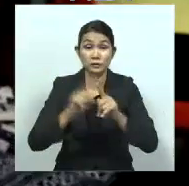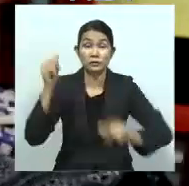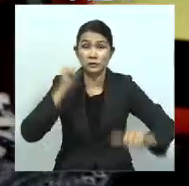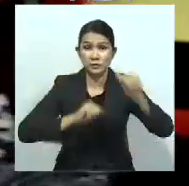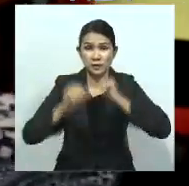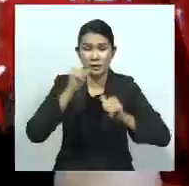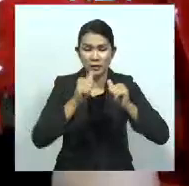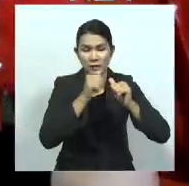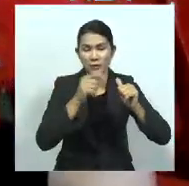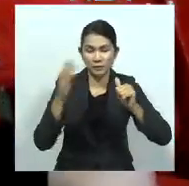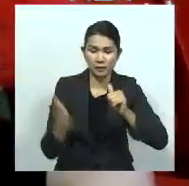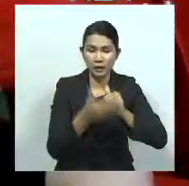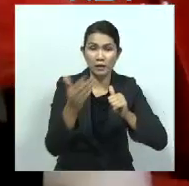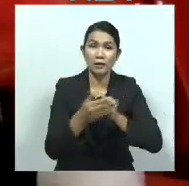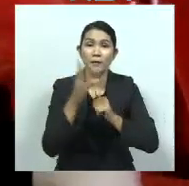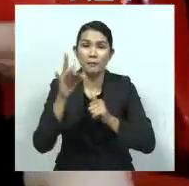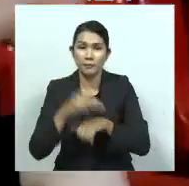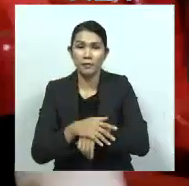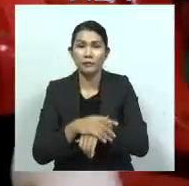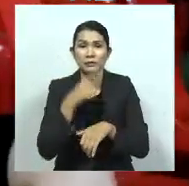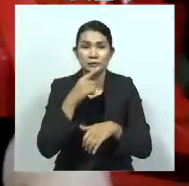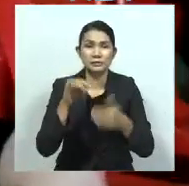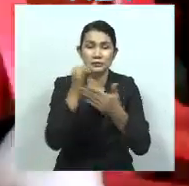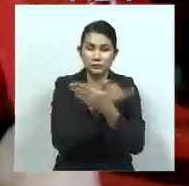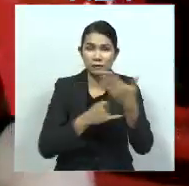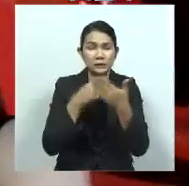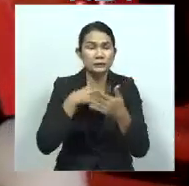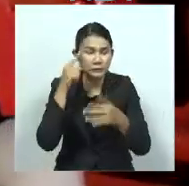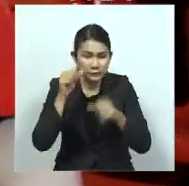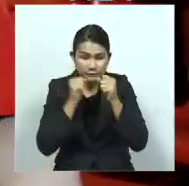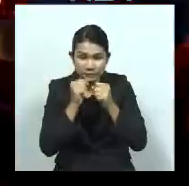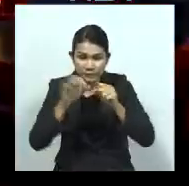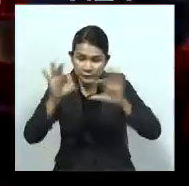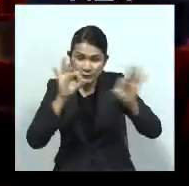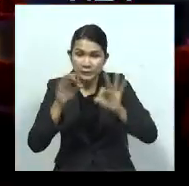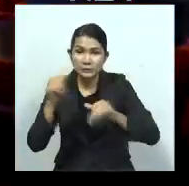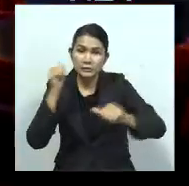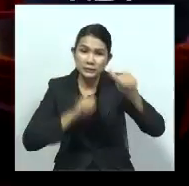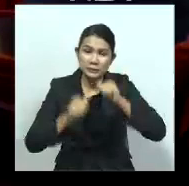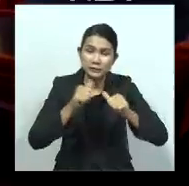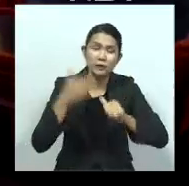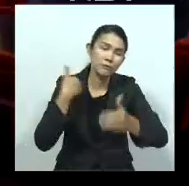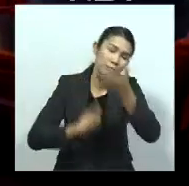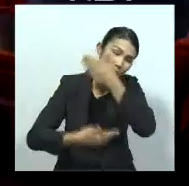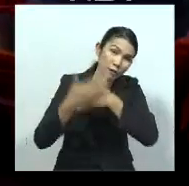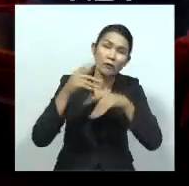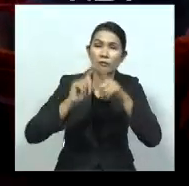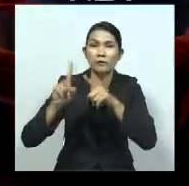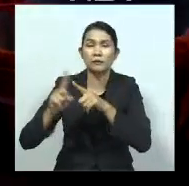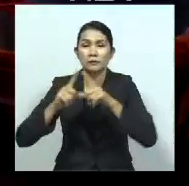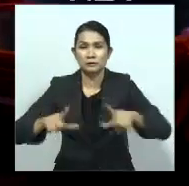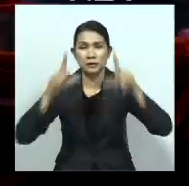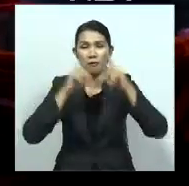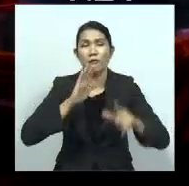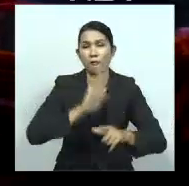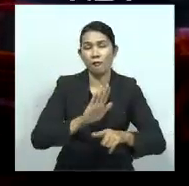น8ชุดการแสดงนะครับซึ่งทางจังหวัดก็ได้คัดสรรการแสดงที่สะท้อนความงามแล้วก็แสดงถึงวัฒนธรรมประเพณีและอัตลักษณ์ใน